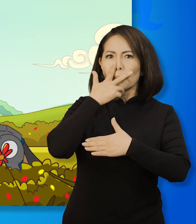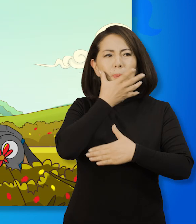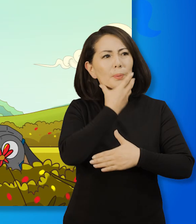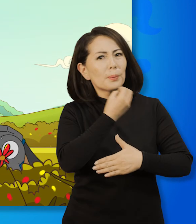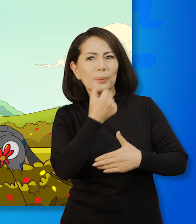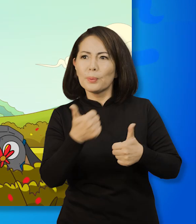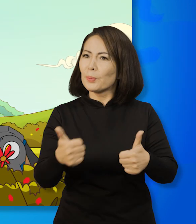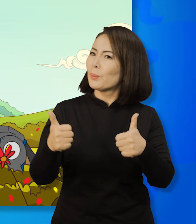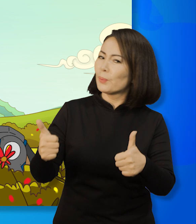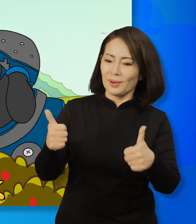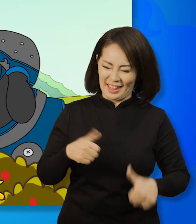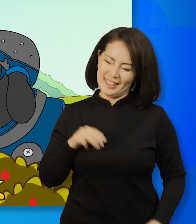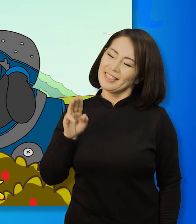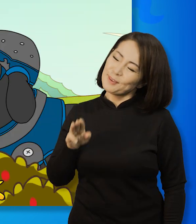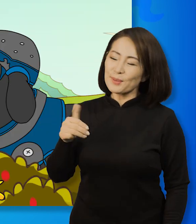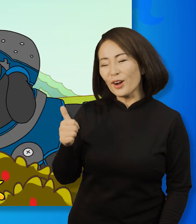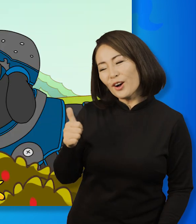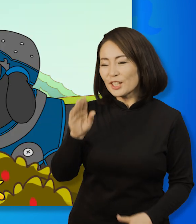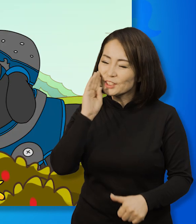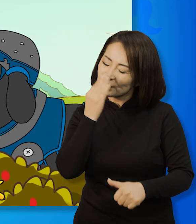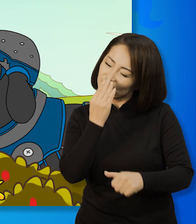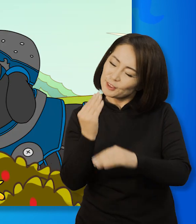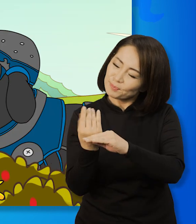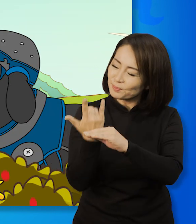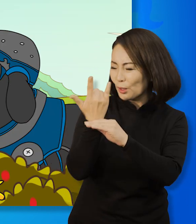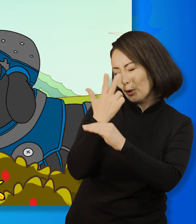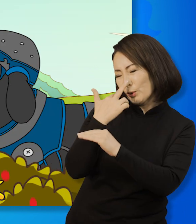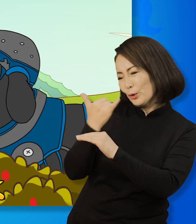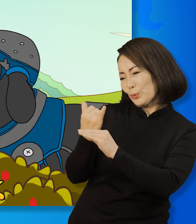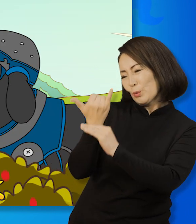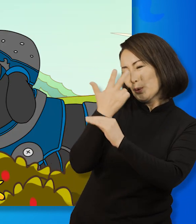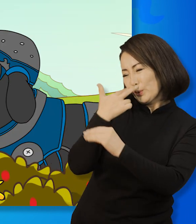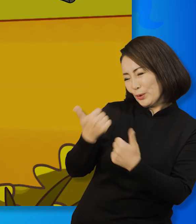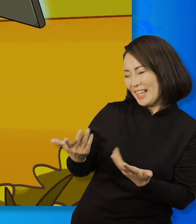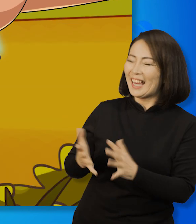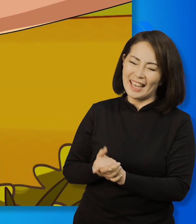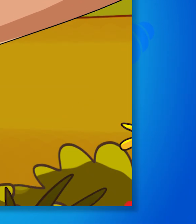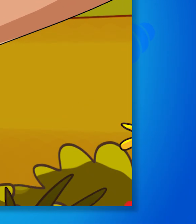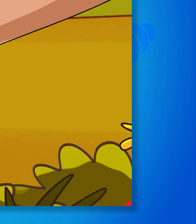Ката ямар гоё нэ? Харин тийм их гоё цэцэгстэй үлгэр байна.